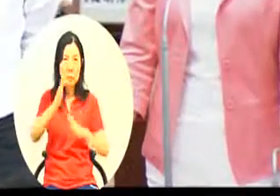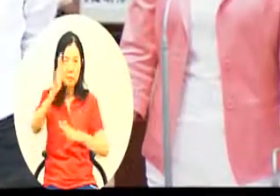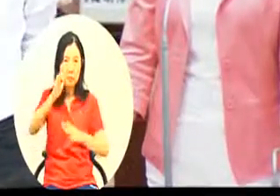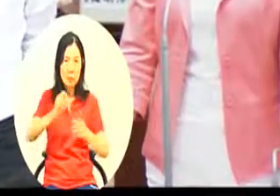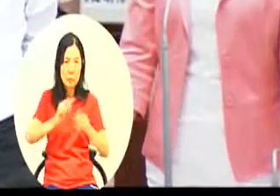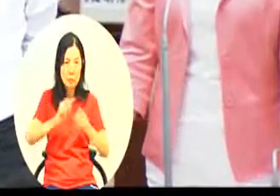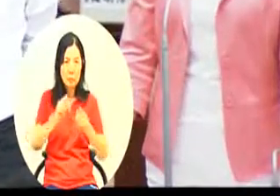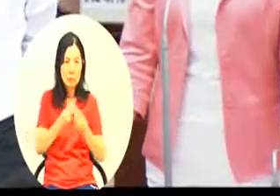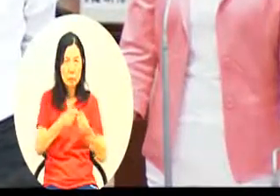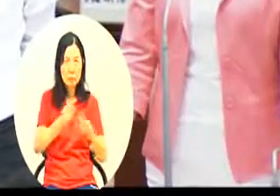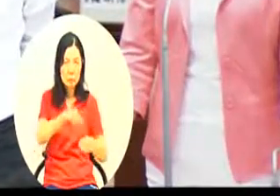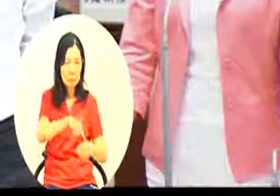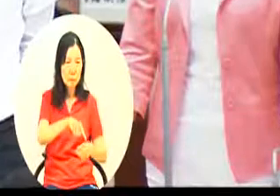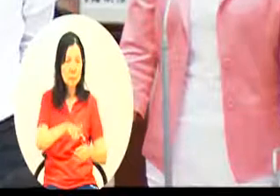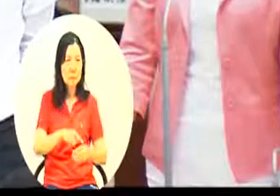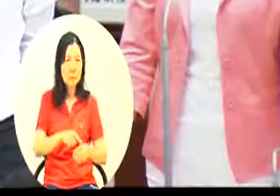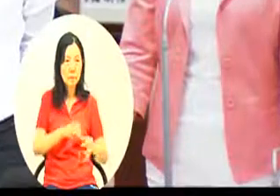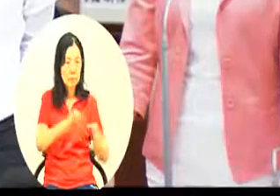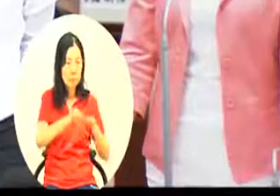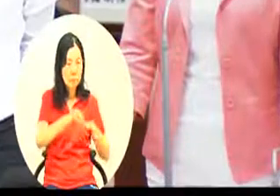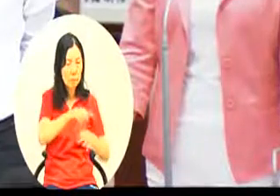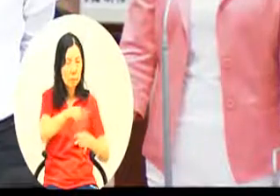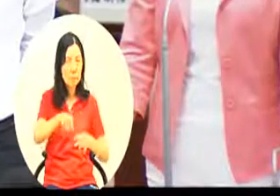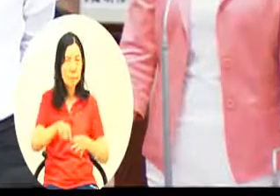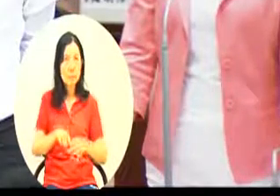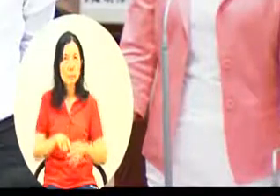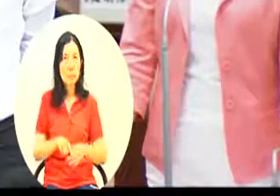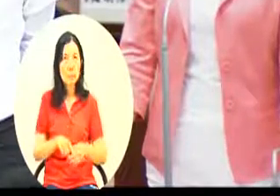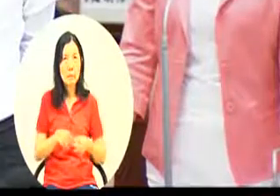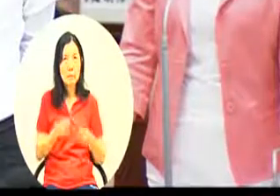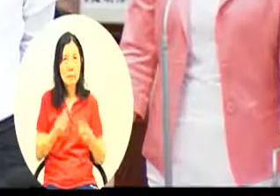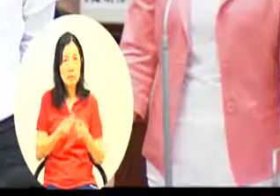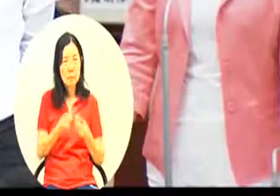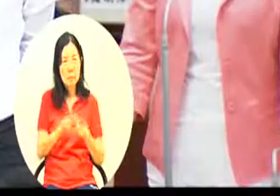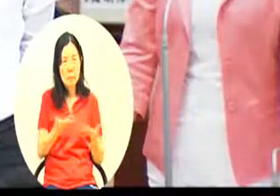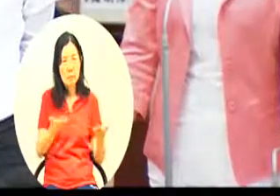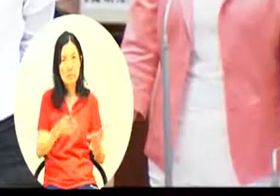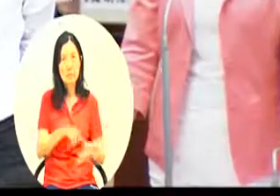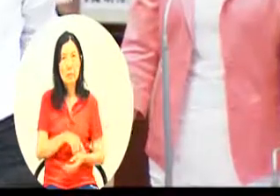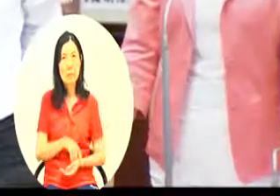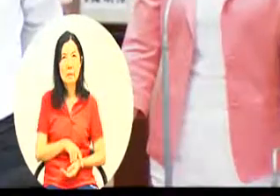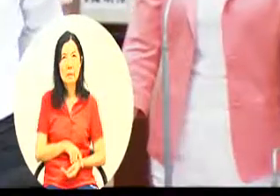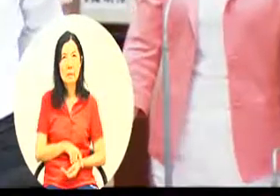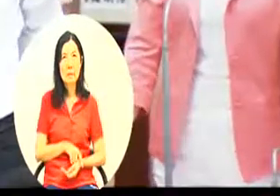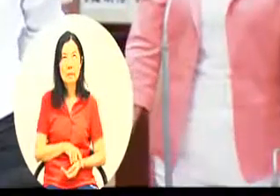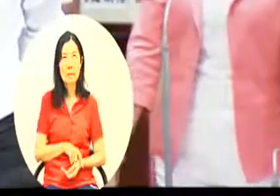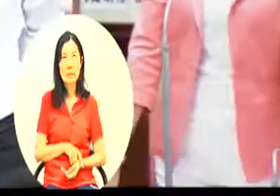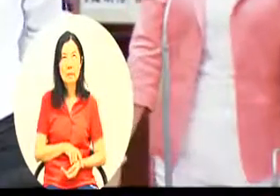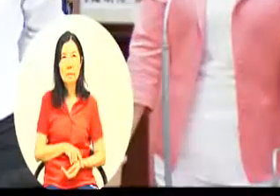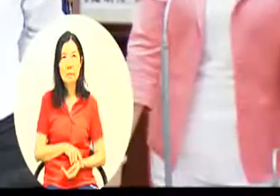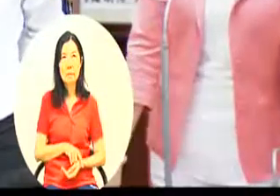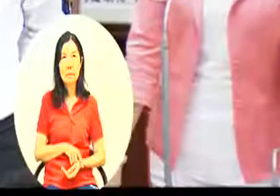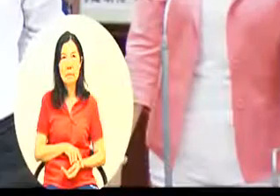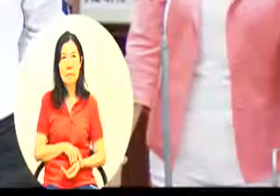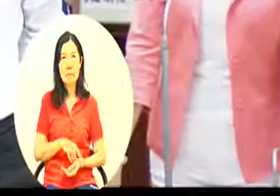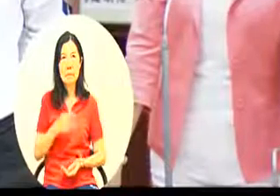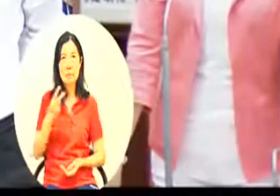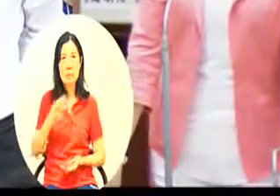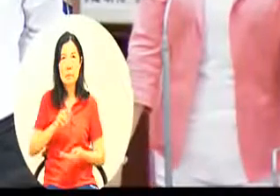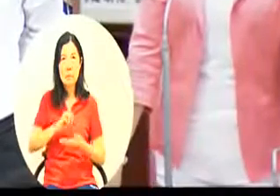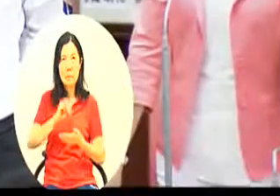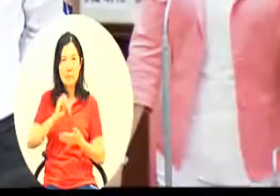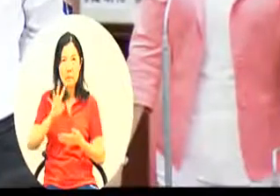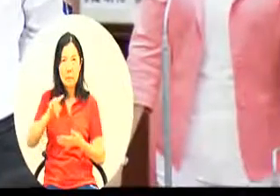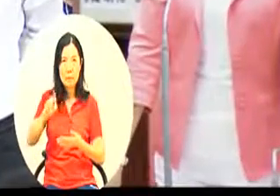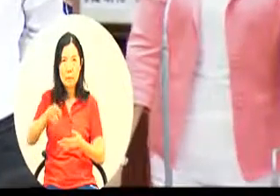似这种经营业者，他们应该何去何从？ 我们再提供给议员一些适